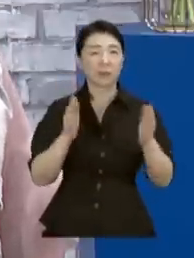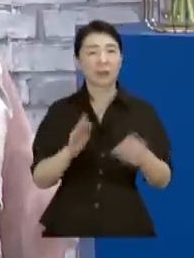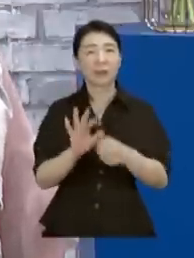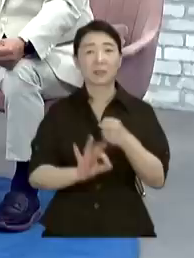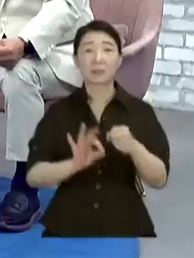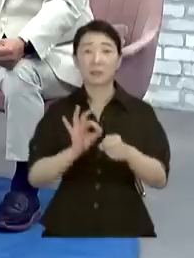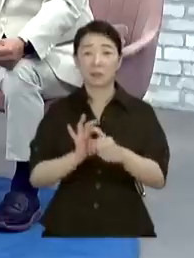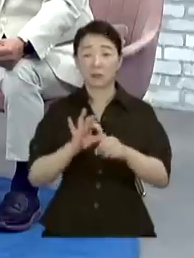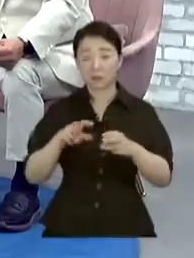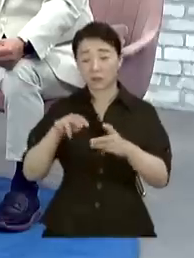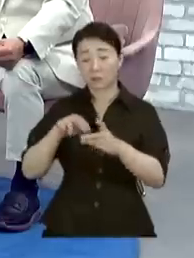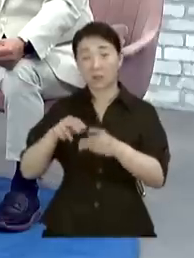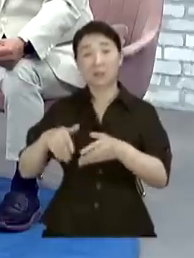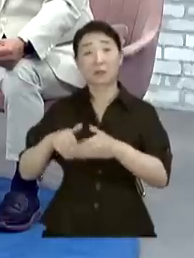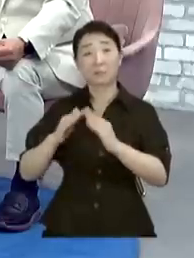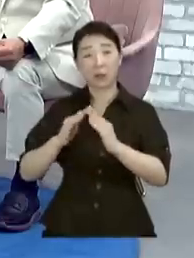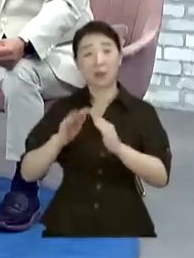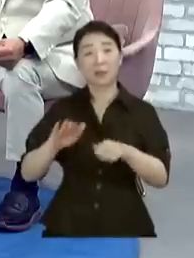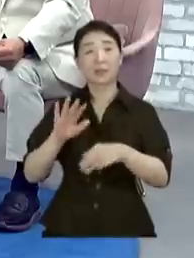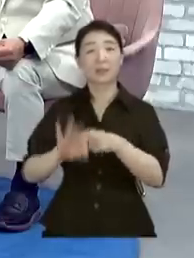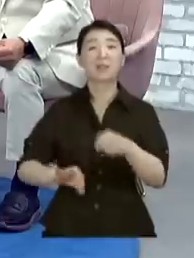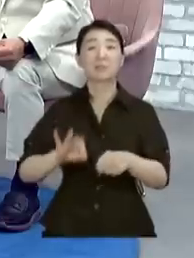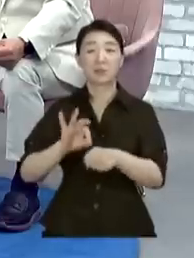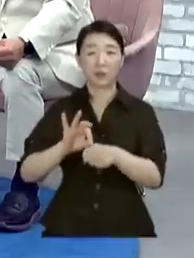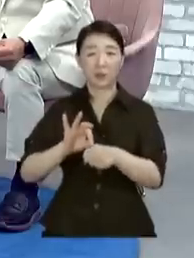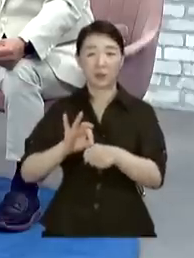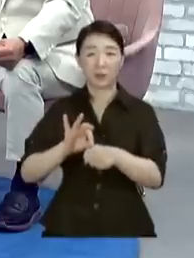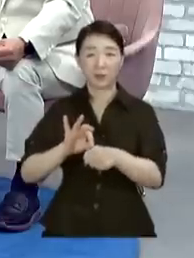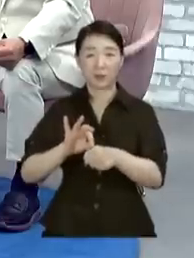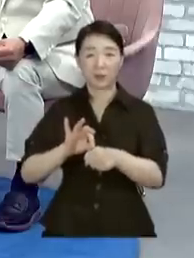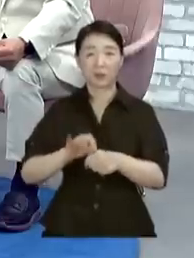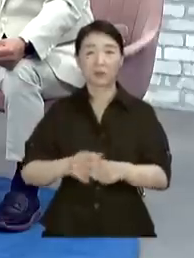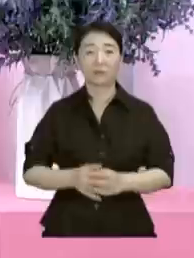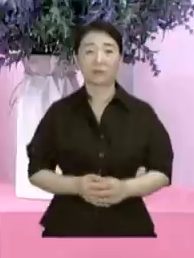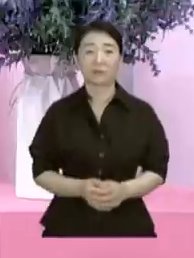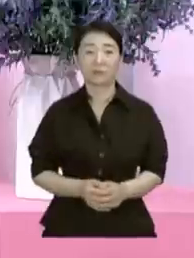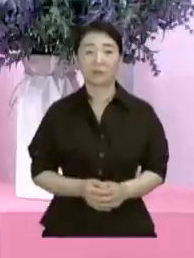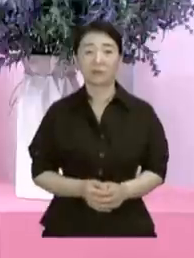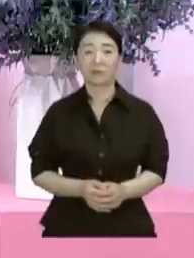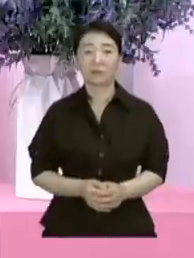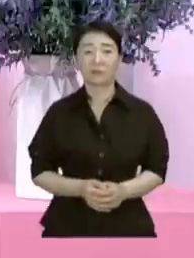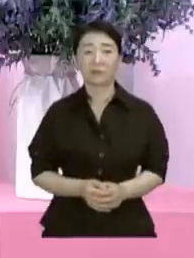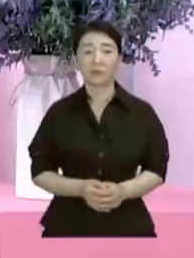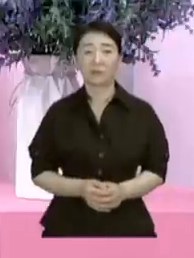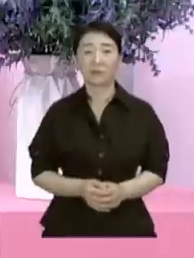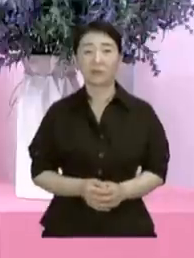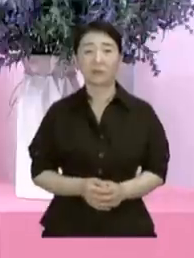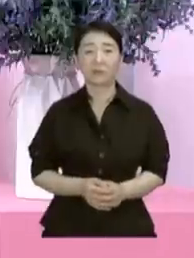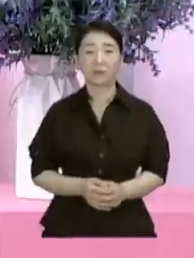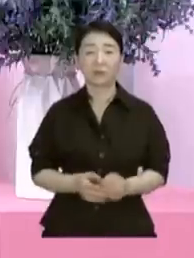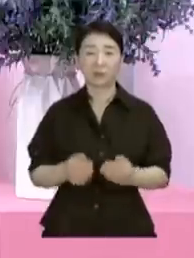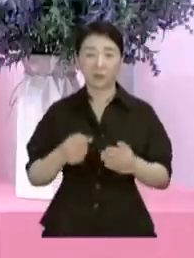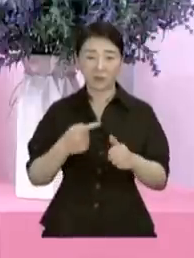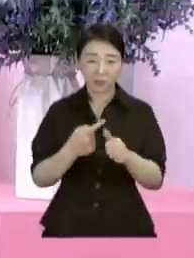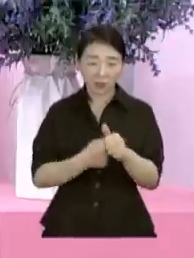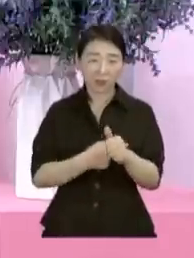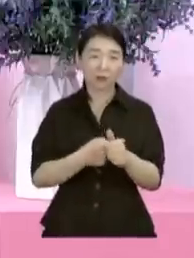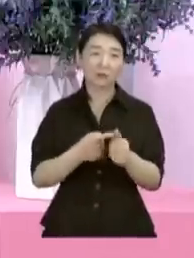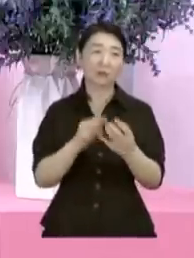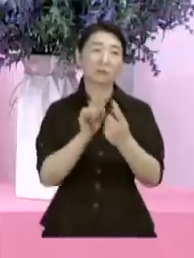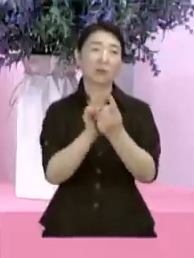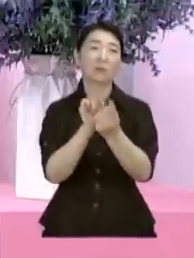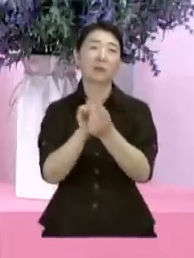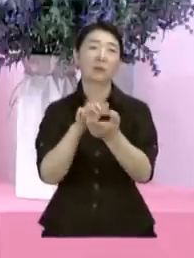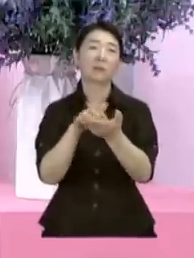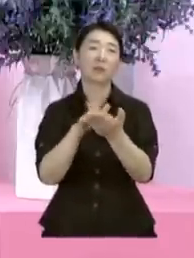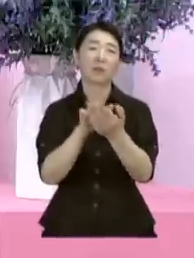네, 예. 지금 하나센터가 생긴 지가 이제 10년이 되기 때문에 네네네네. 숫자들도 좀씩 늘어가고 그분들하고의